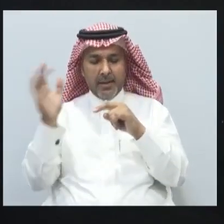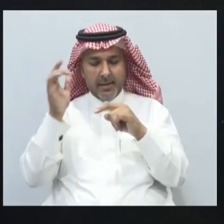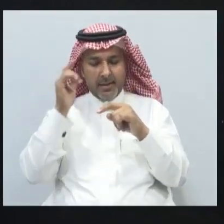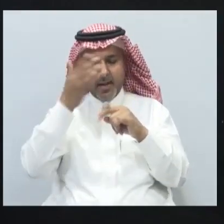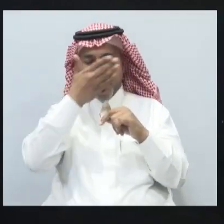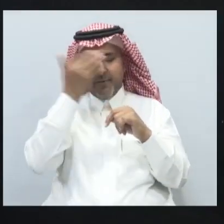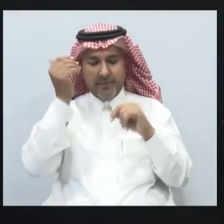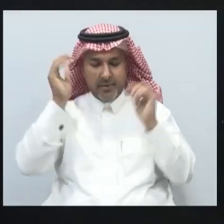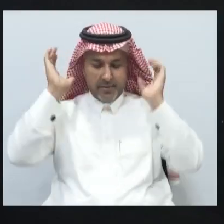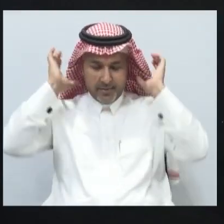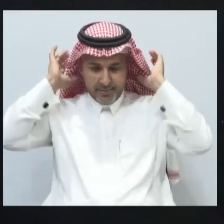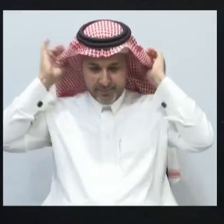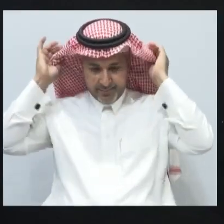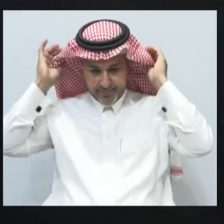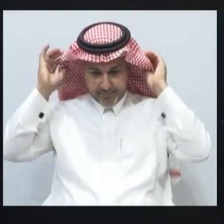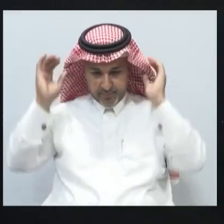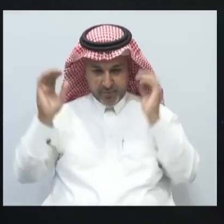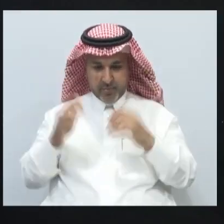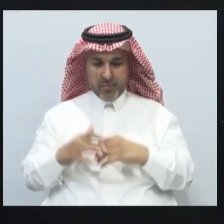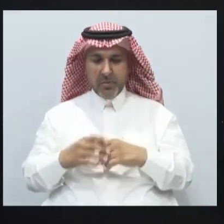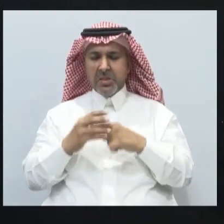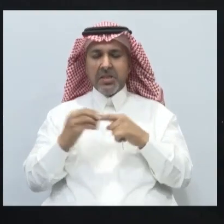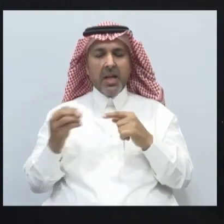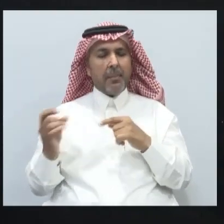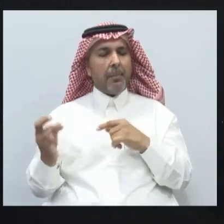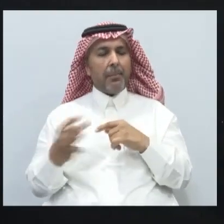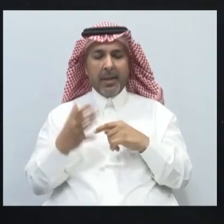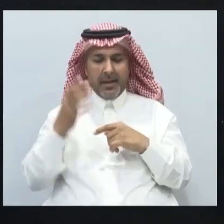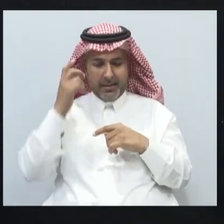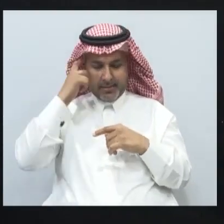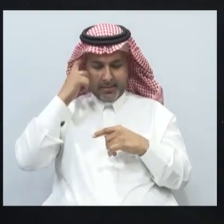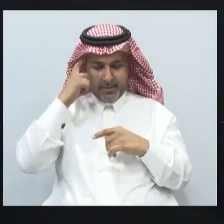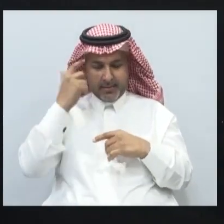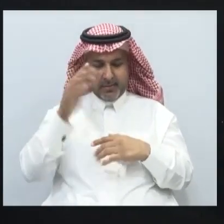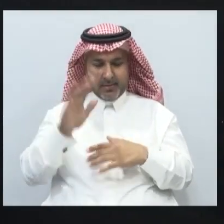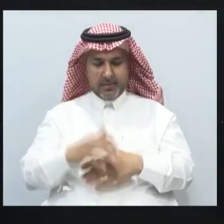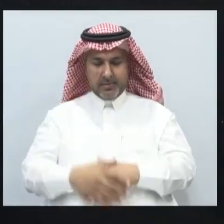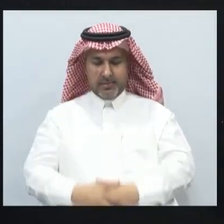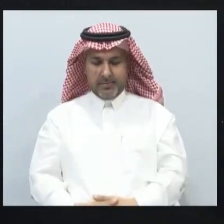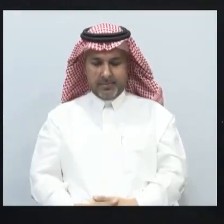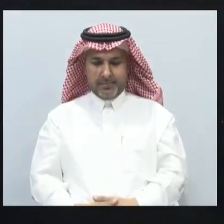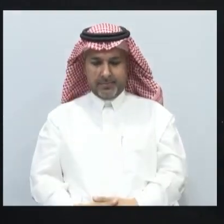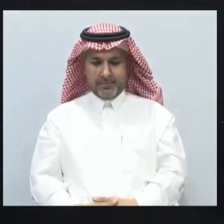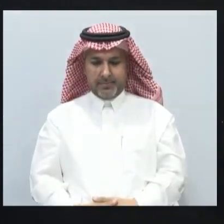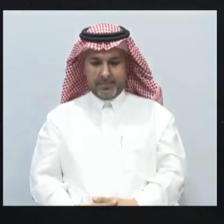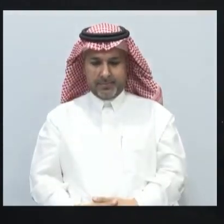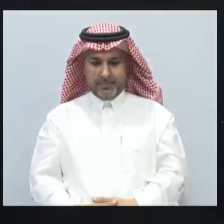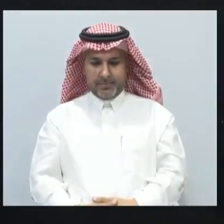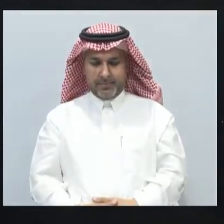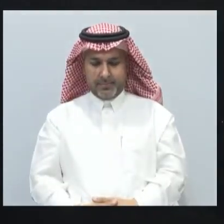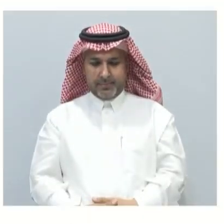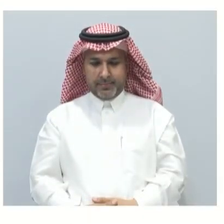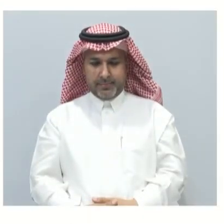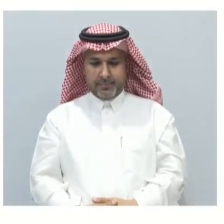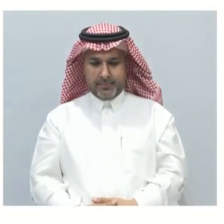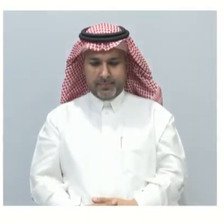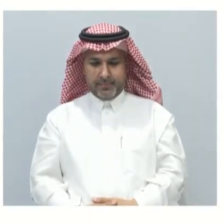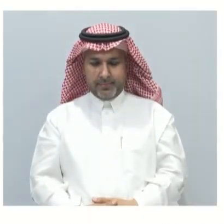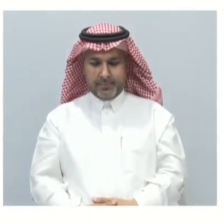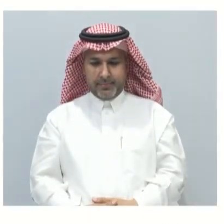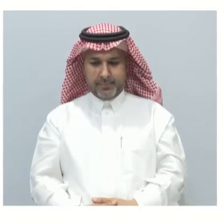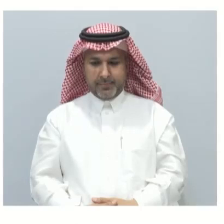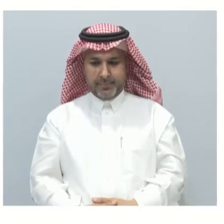جواب مهمل لانه في العبارات الاسيه احنا ناخذ فقط الاجابات الايش الاجابات الموجبه او الاساس